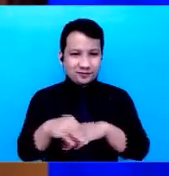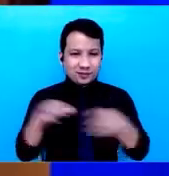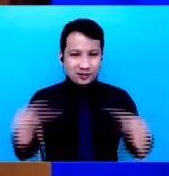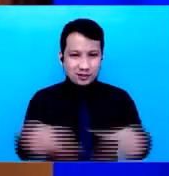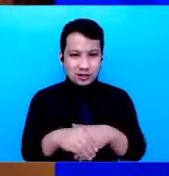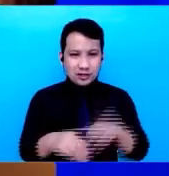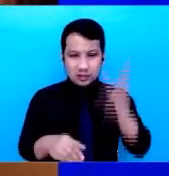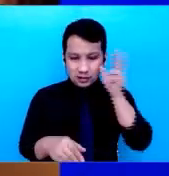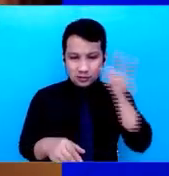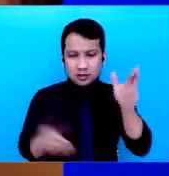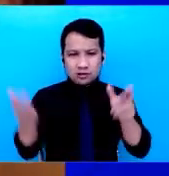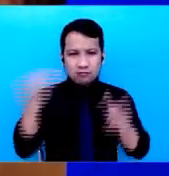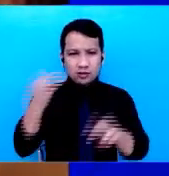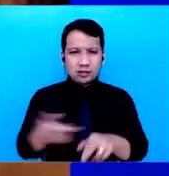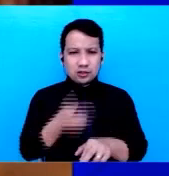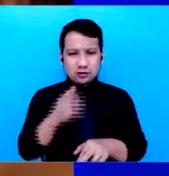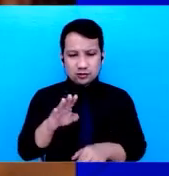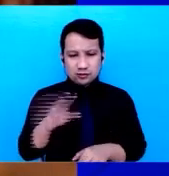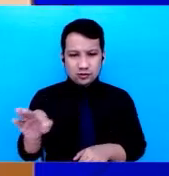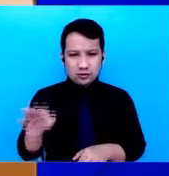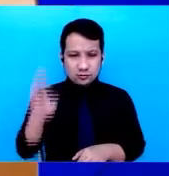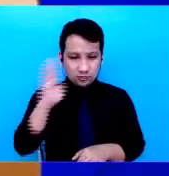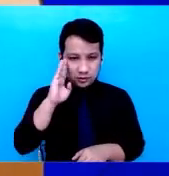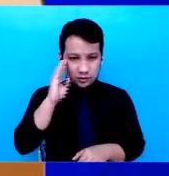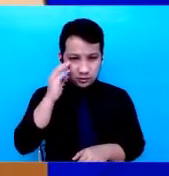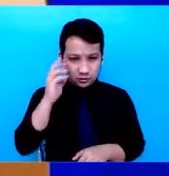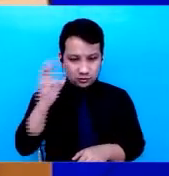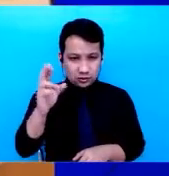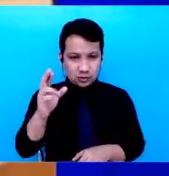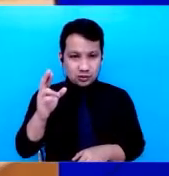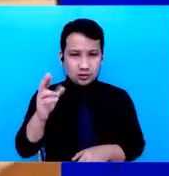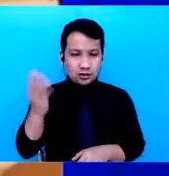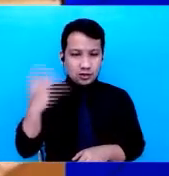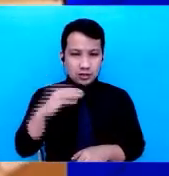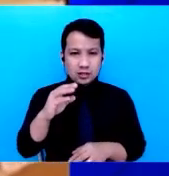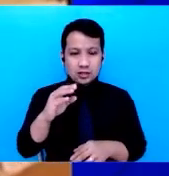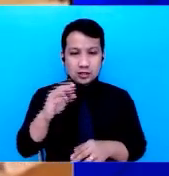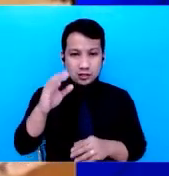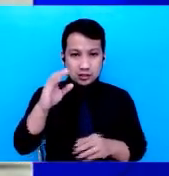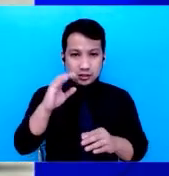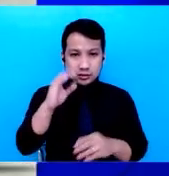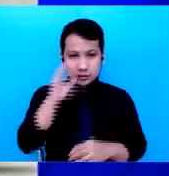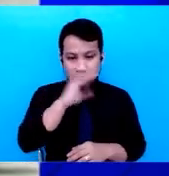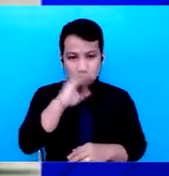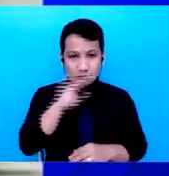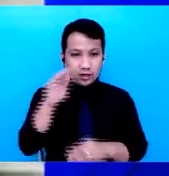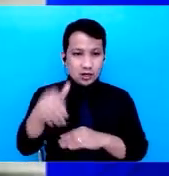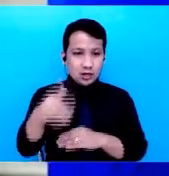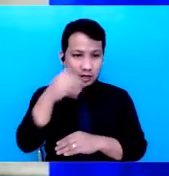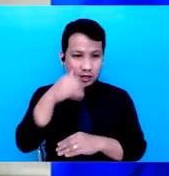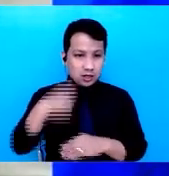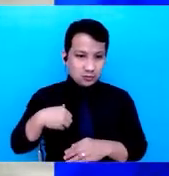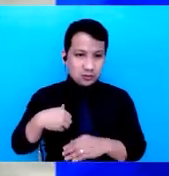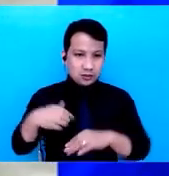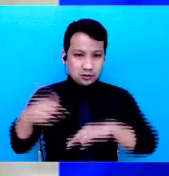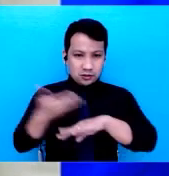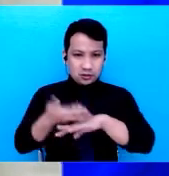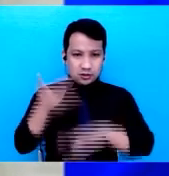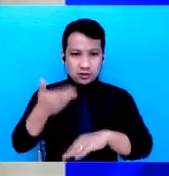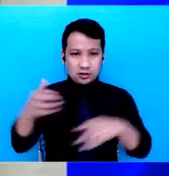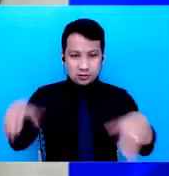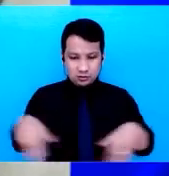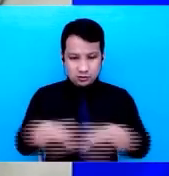kanyang longtime partner na si Love Lynn Fortes sa Mactan, Cebu kahapon. Enero ngayong taon na engaged ang dalawa matapos